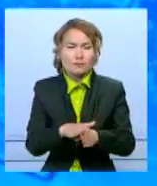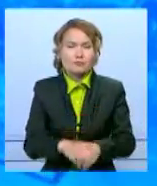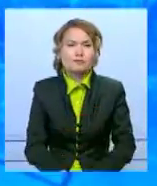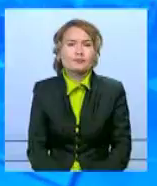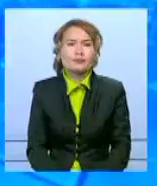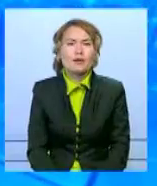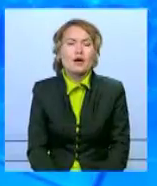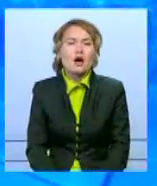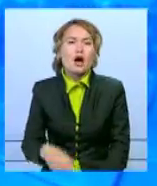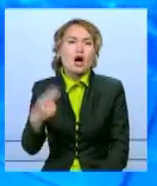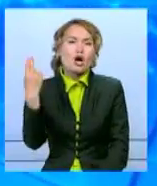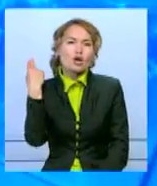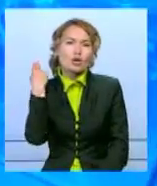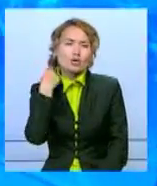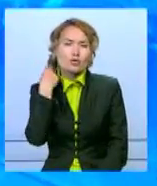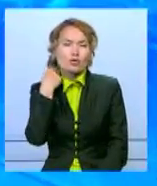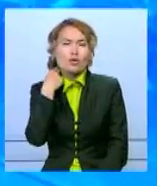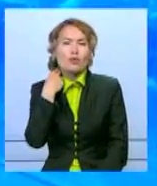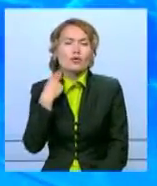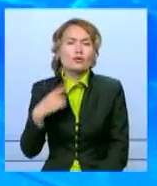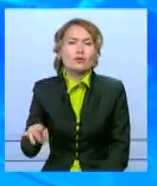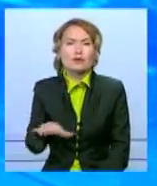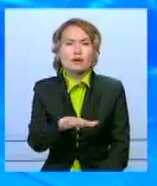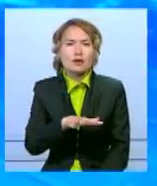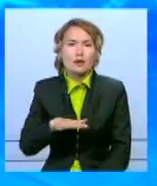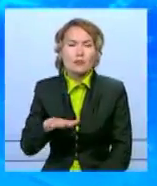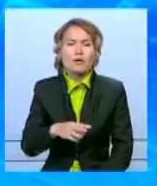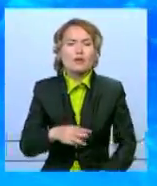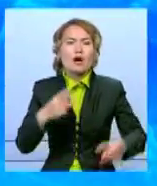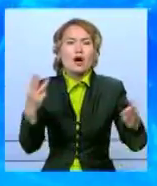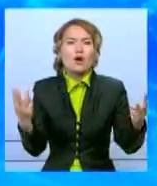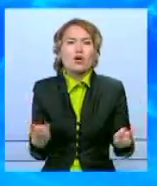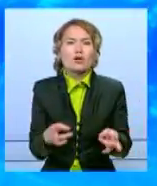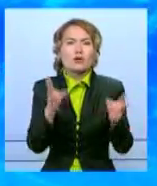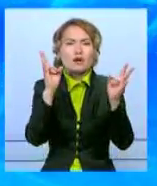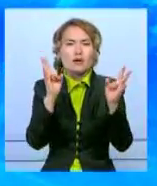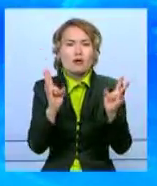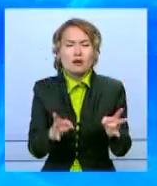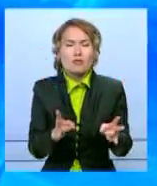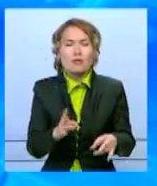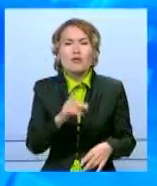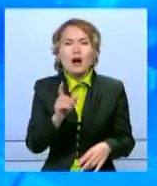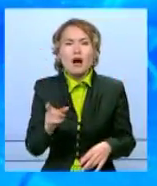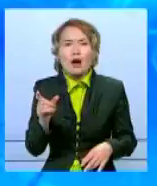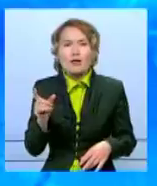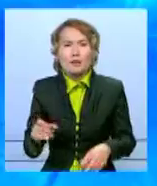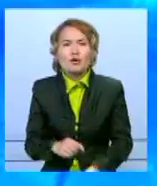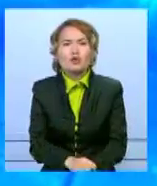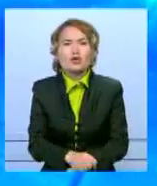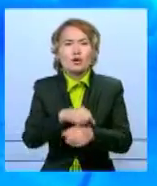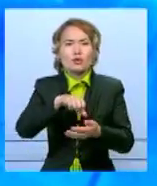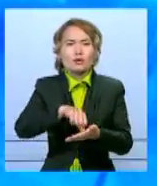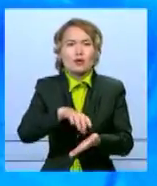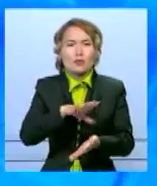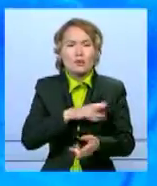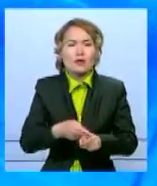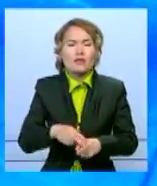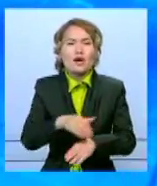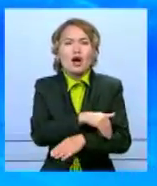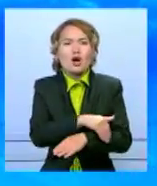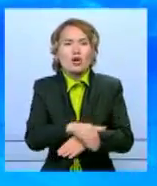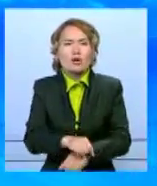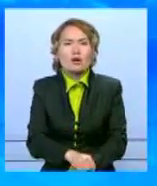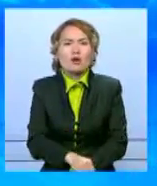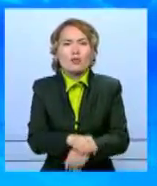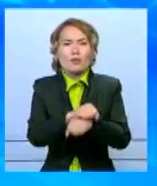Лондондағы Гренфилд Тауэр тұрғын үйіндегі өрттен жапа шеккендер мен олардың жақындары наразылық шеруіне шықты. Шахар көшелерімен басталған